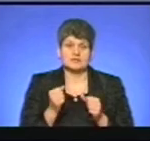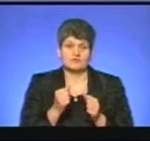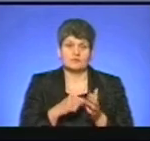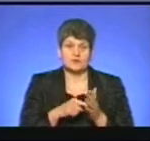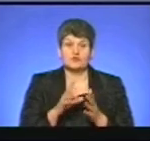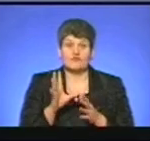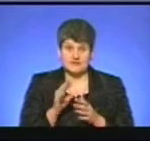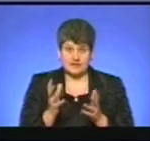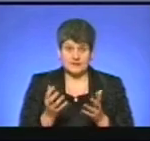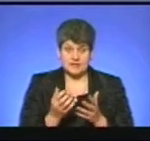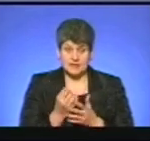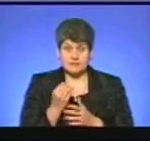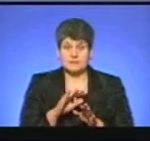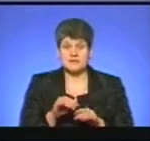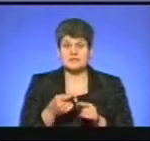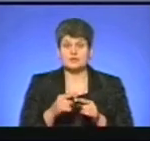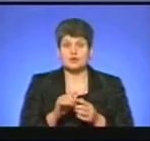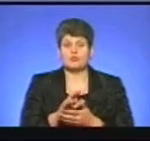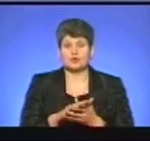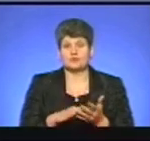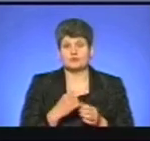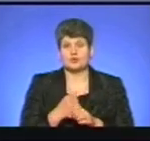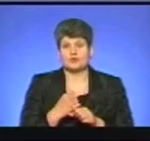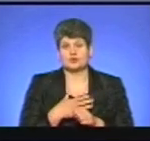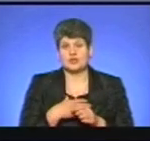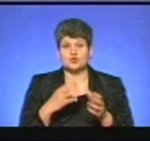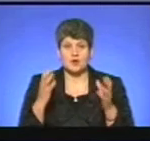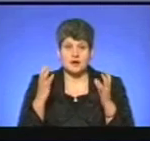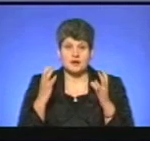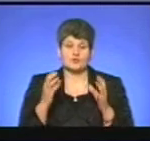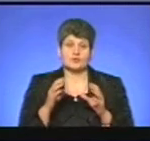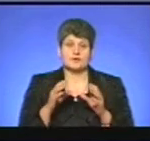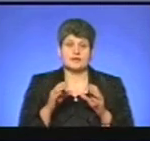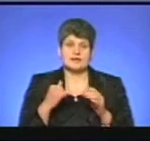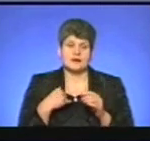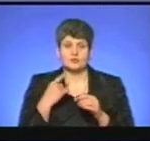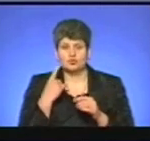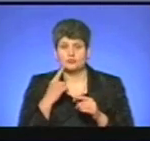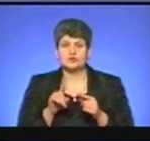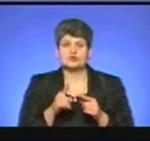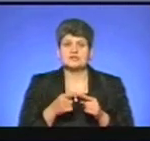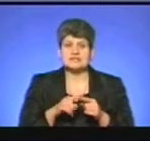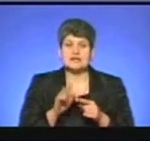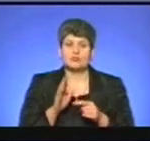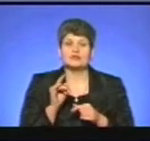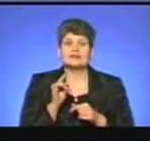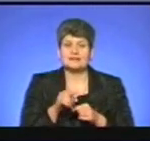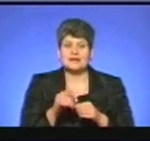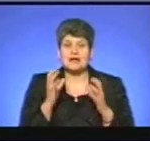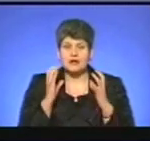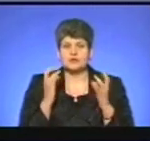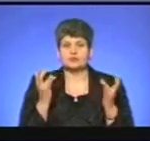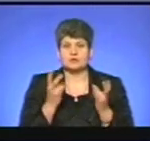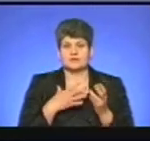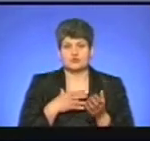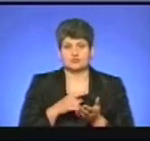все вдасться, то ми після цього продовжимо роботу нашого радіо, ефірів, і я думаю, що це буде саме те радіо, яке потрібно нашому